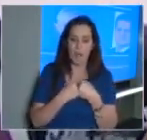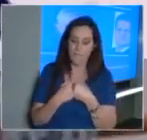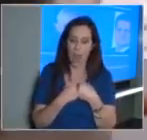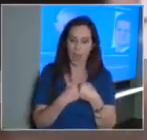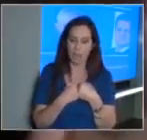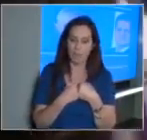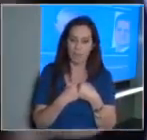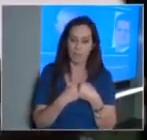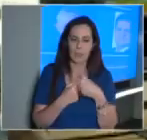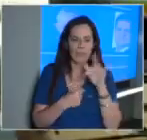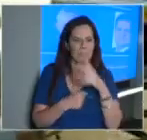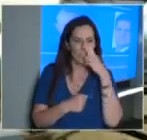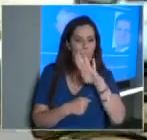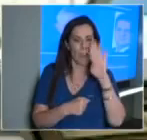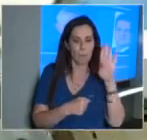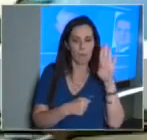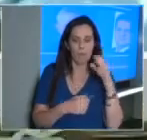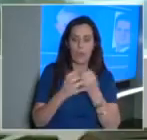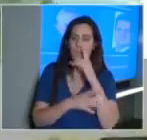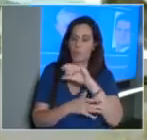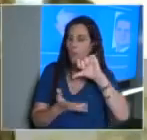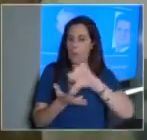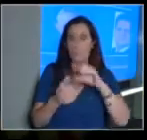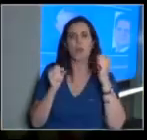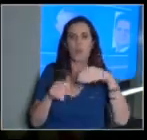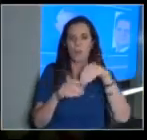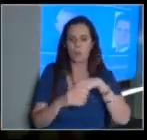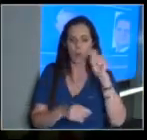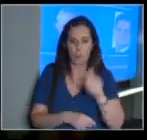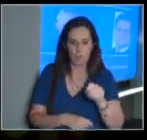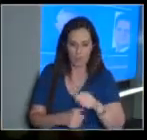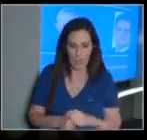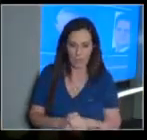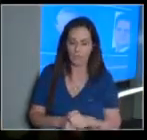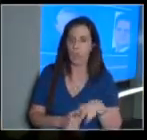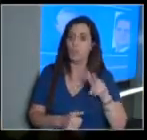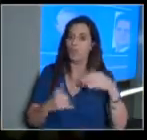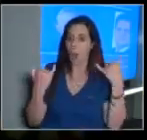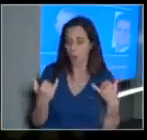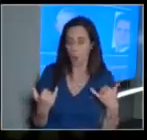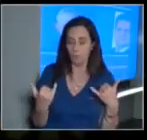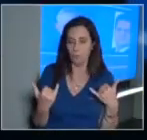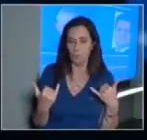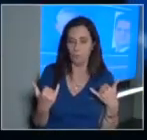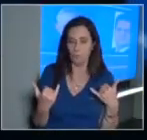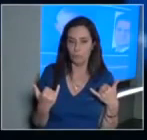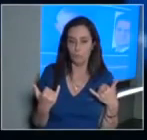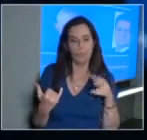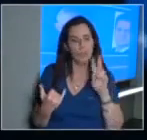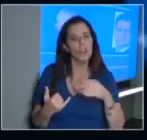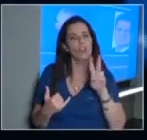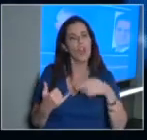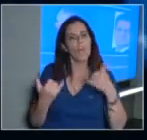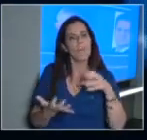נגד הניסיון של נתניהו לבנות לעצמו עיר מקלט במשרד ראש הממשלה, יש היום אבן שואבת, יש